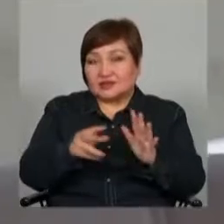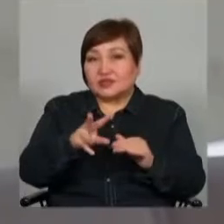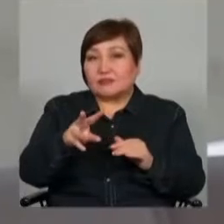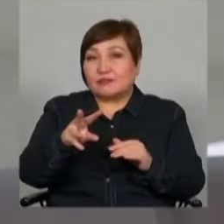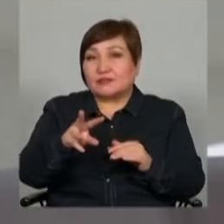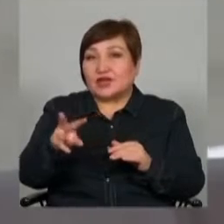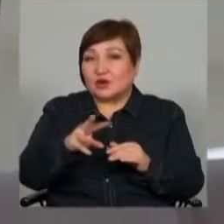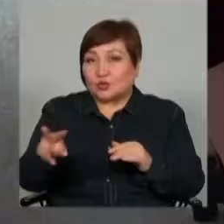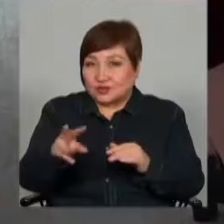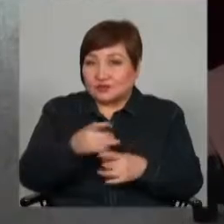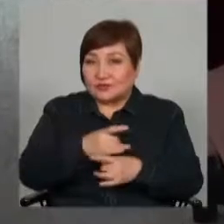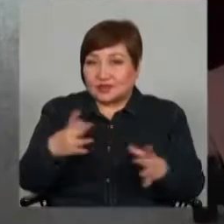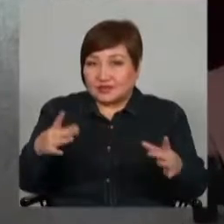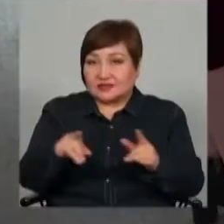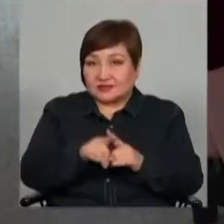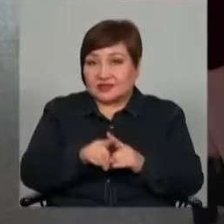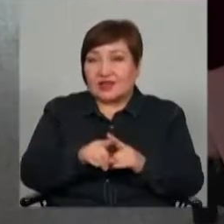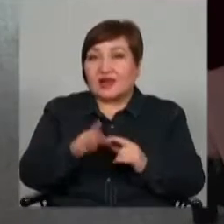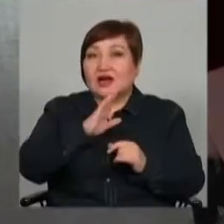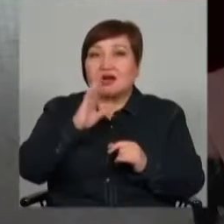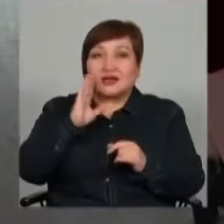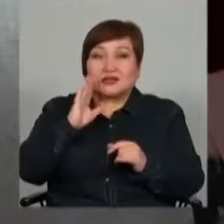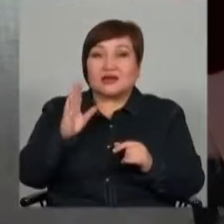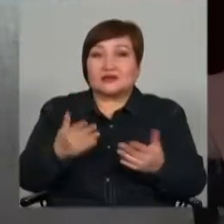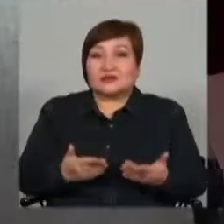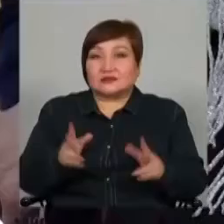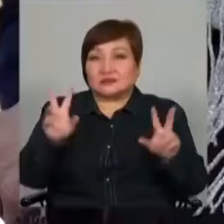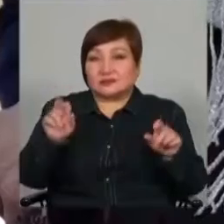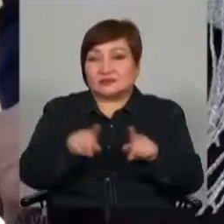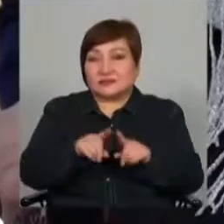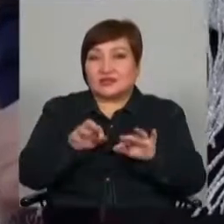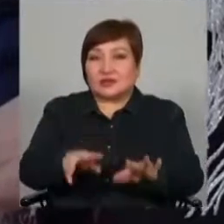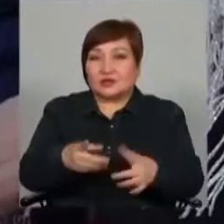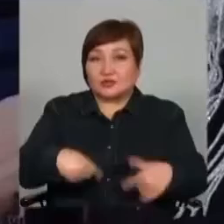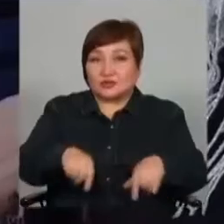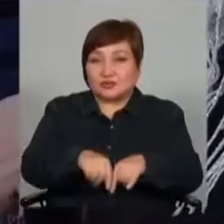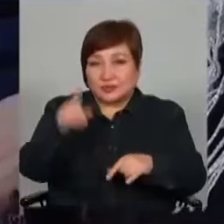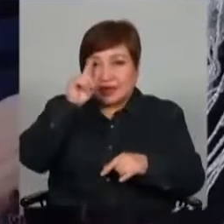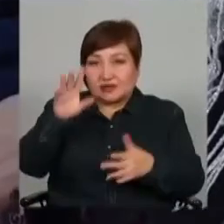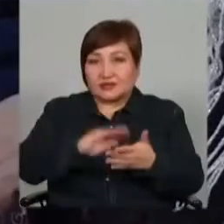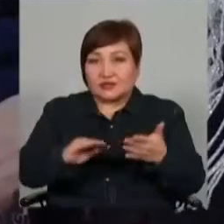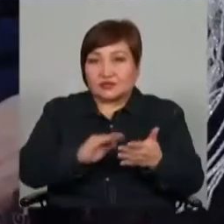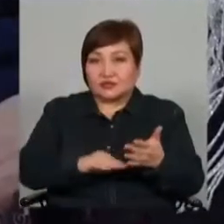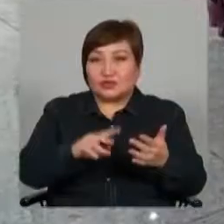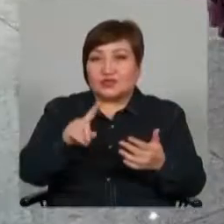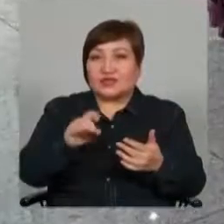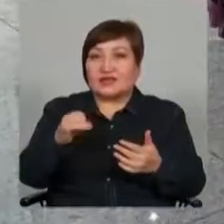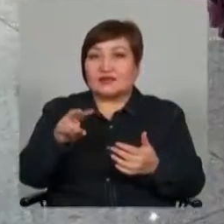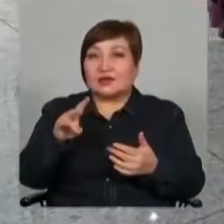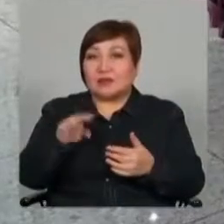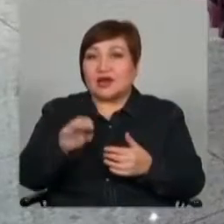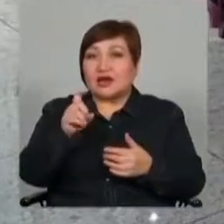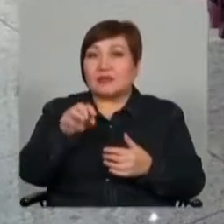қарсаңында сыйнарем ана деген тәңірге атты шара ұйымдастырылып, оған белгілі жазушы Зейнеп Ахметова қатысты. Халық батыры